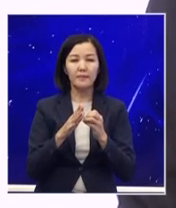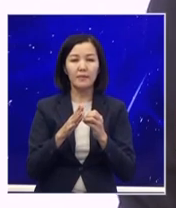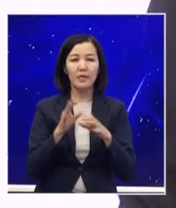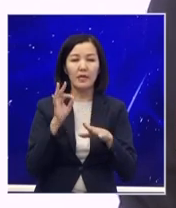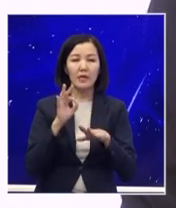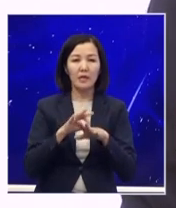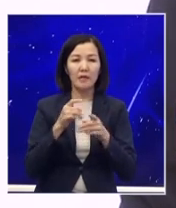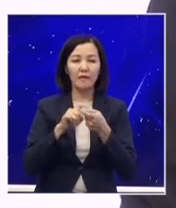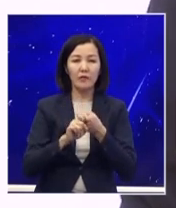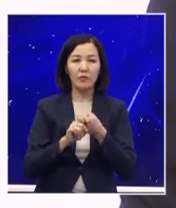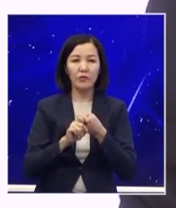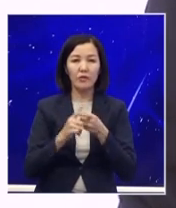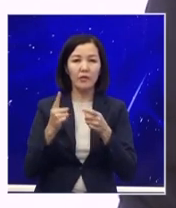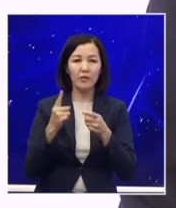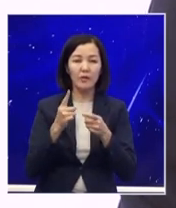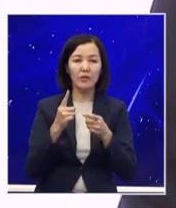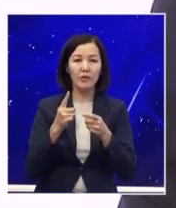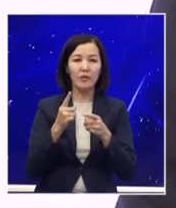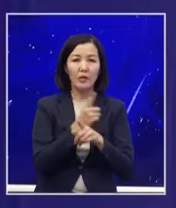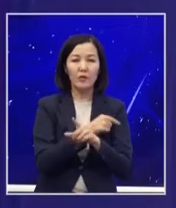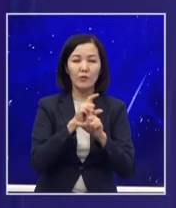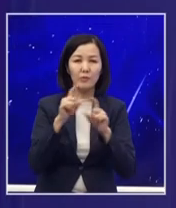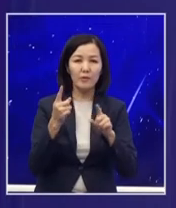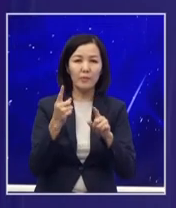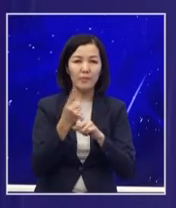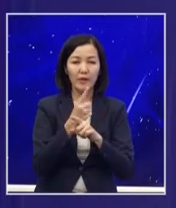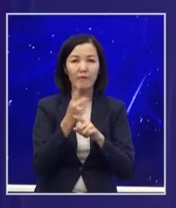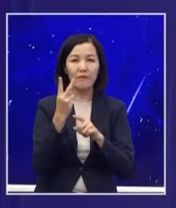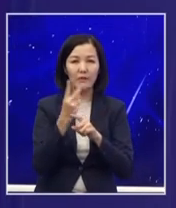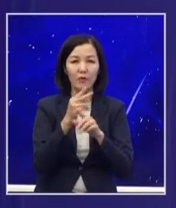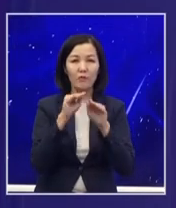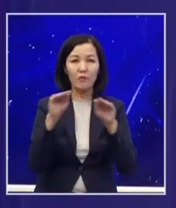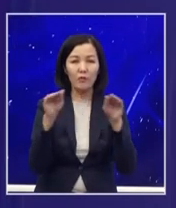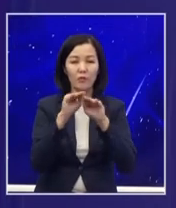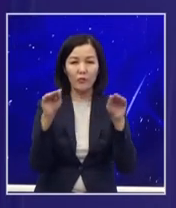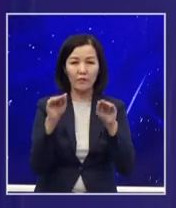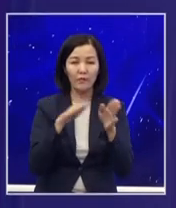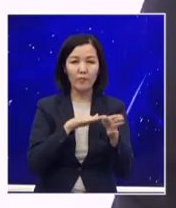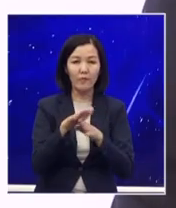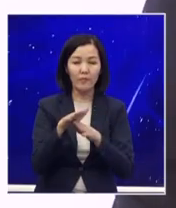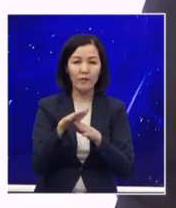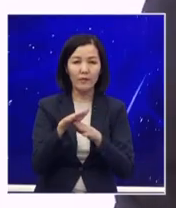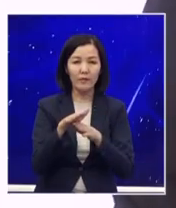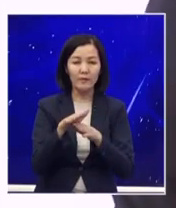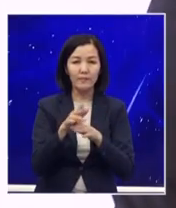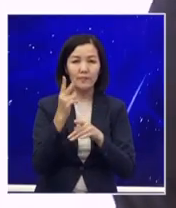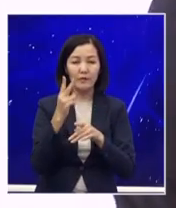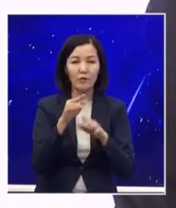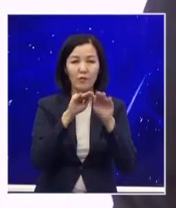инфекционный госпиталь первого уровня и 571 второго уровня. Загруженность второго уровня госпиталя